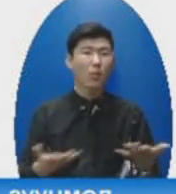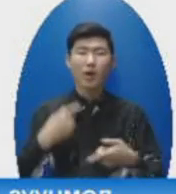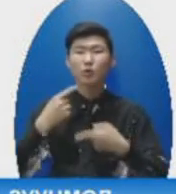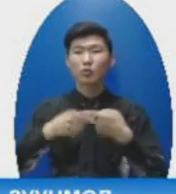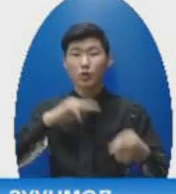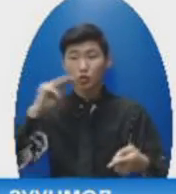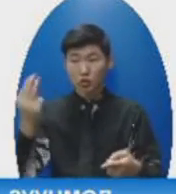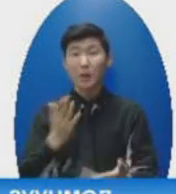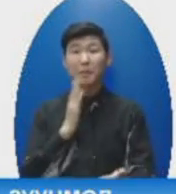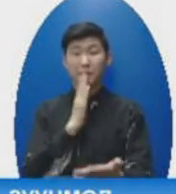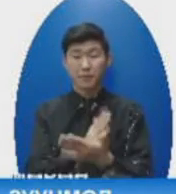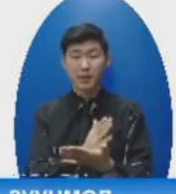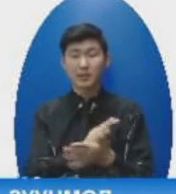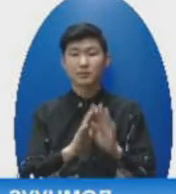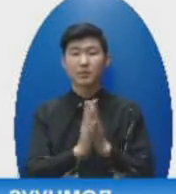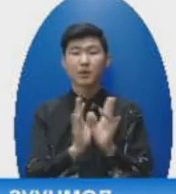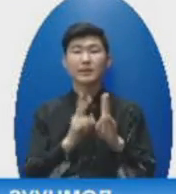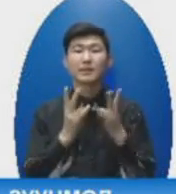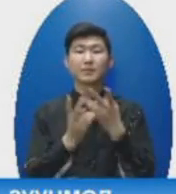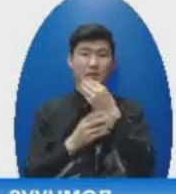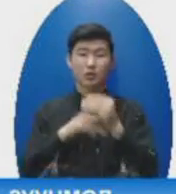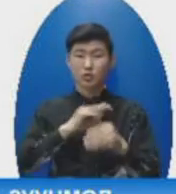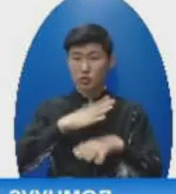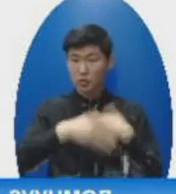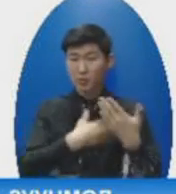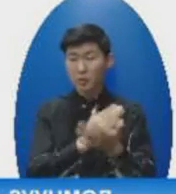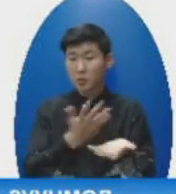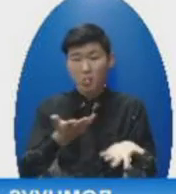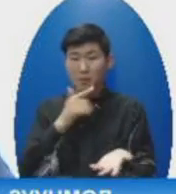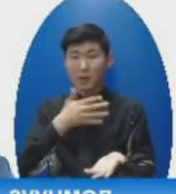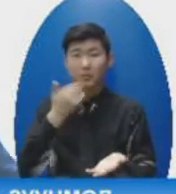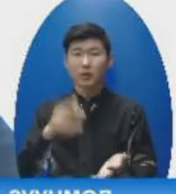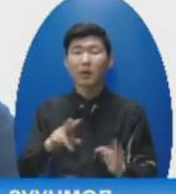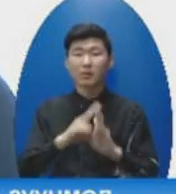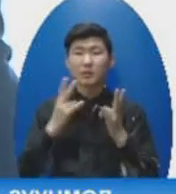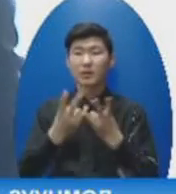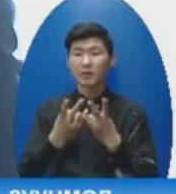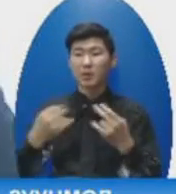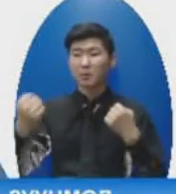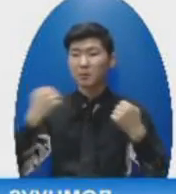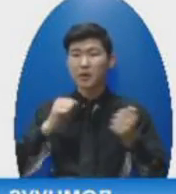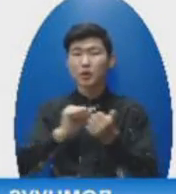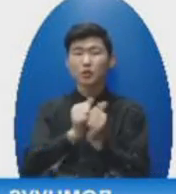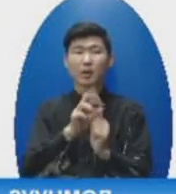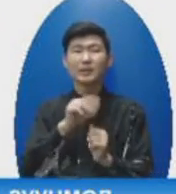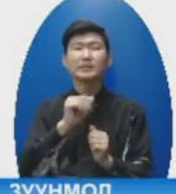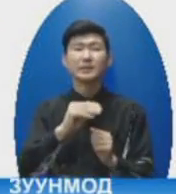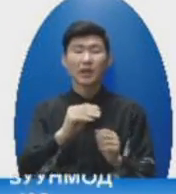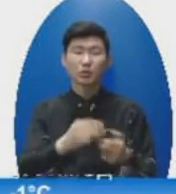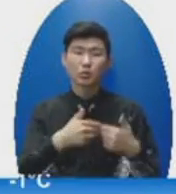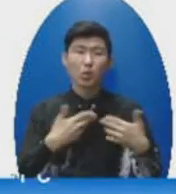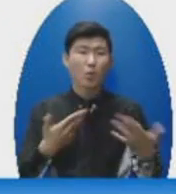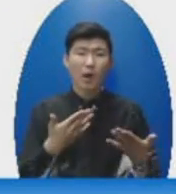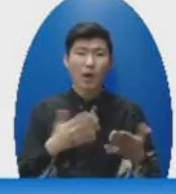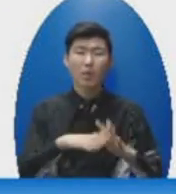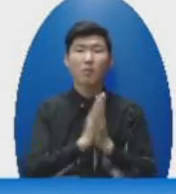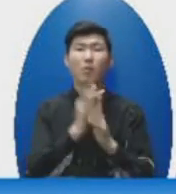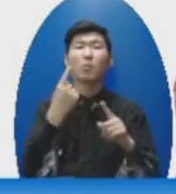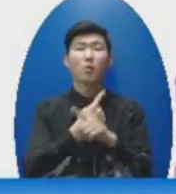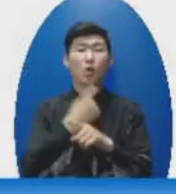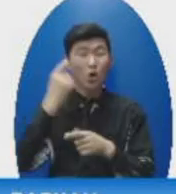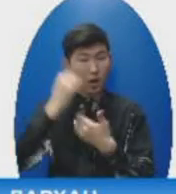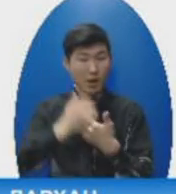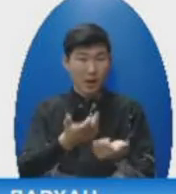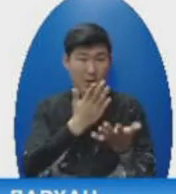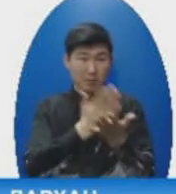байж ийж ингэж нийгмийн сайн сайн. Тэгэхгүй бол одоо нийгмээр энэ биеийн тамир спортын хэрэг нь одоо ямар нийгэмд ачаал бүтэлттэй юм гэж ингээ буруу ойлголт гараад байна шүү дээ. Энэ ч